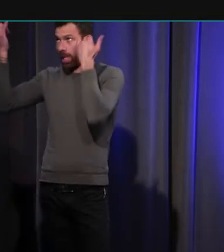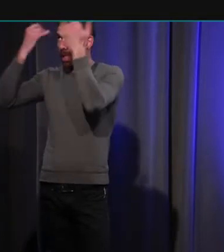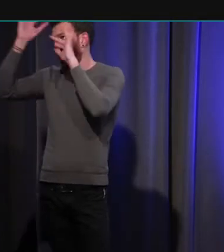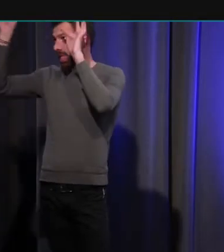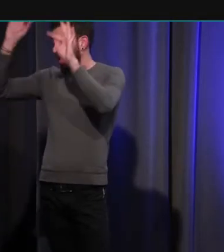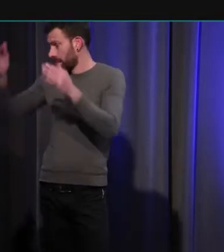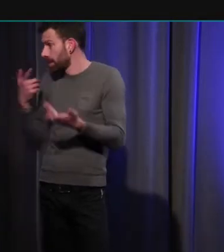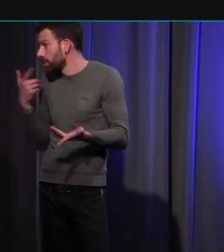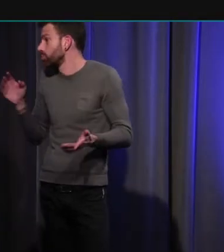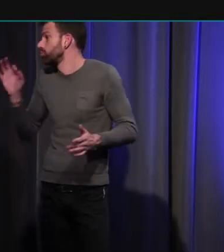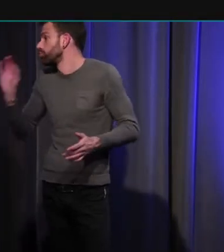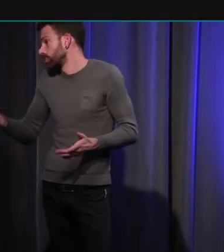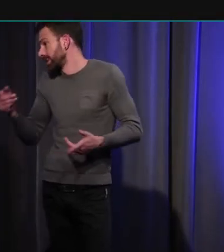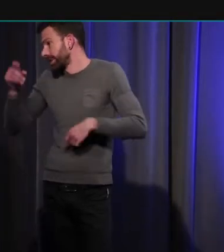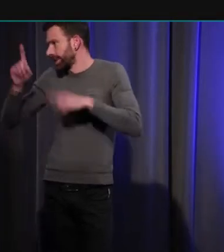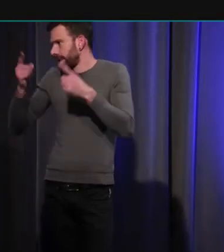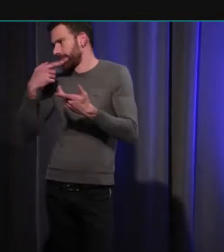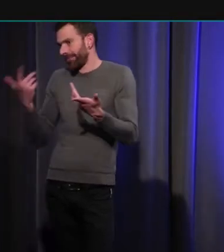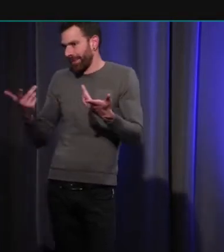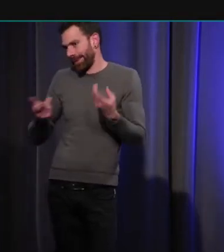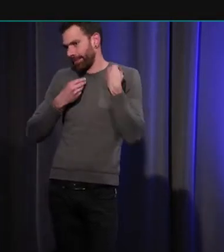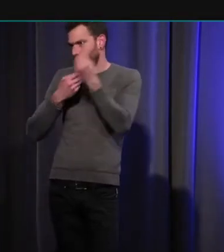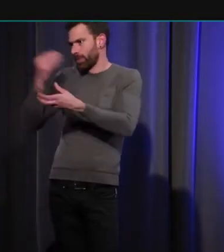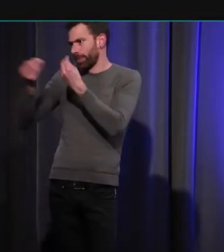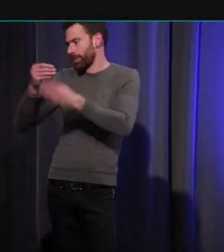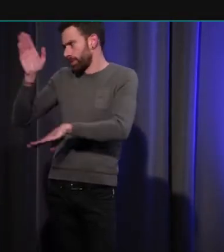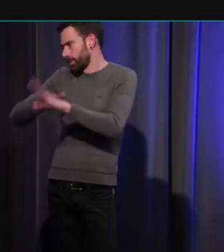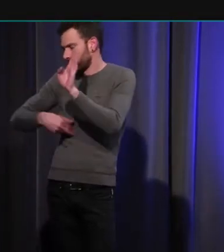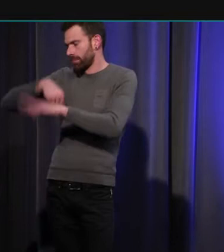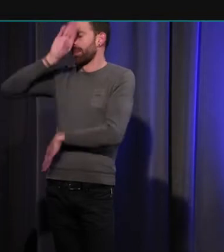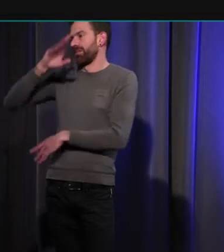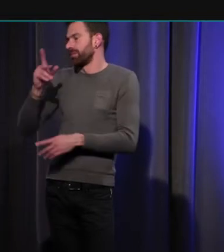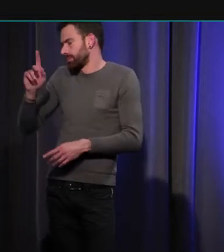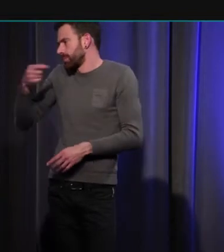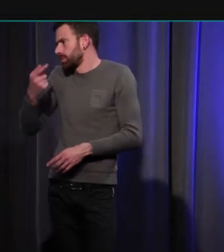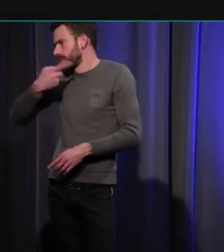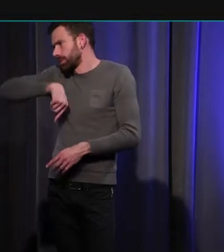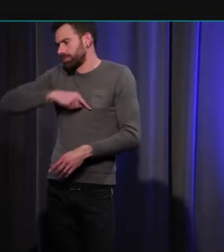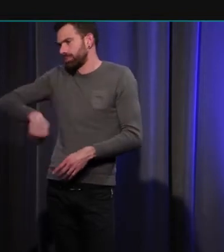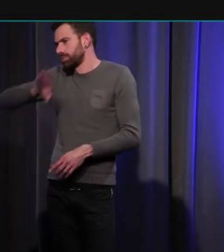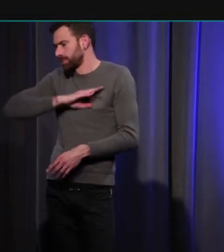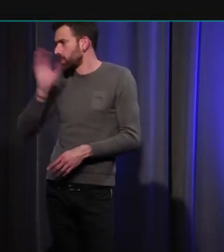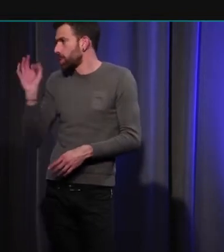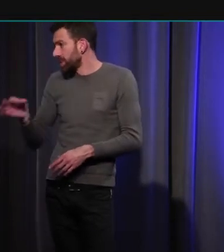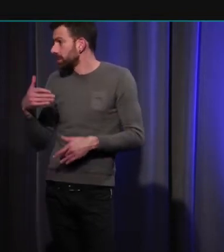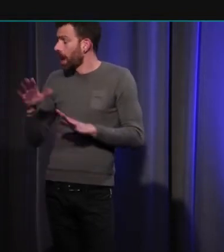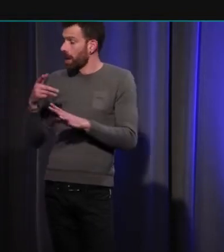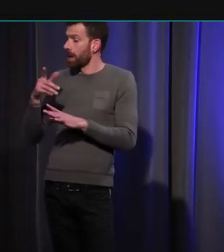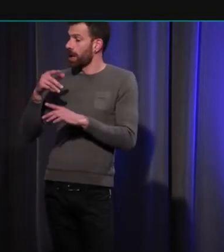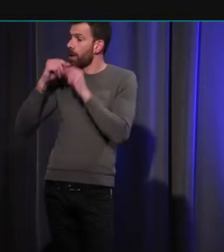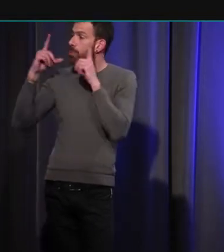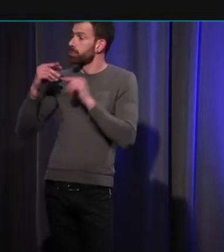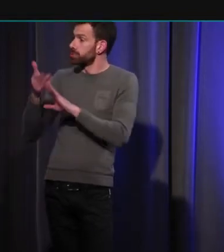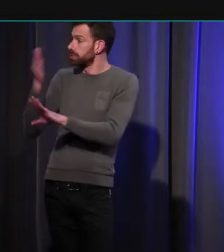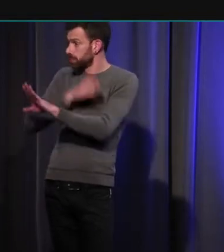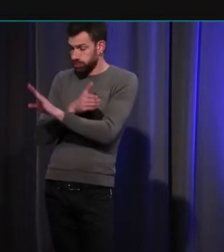nous avons donné des verges pour nous faire fouetter que nous sommes responsables bien entendu mais avant bouche il y avait eu nasser il